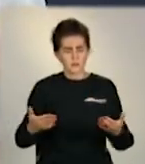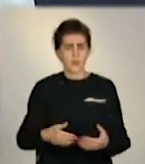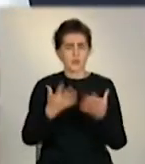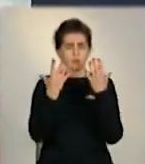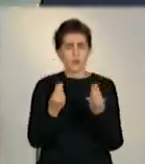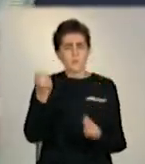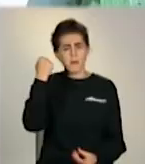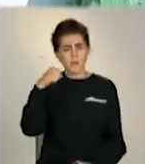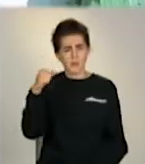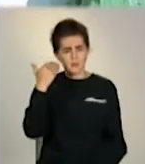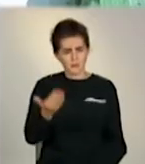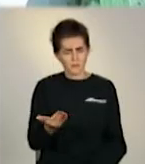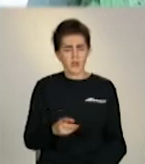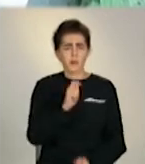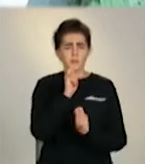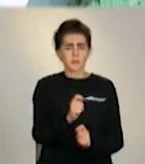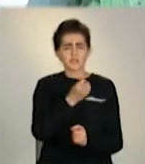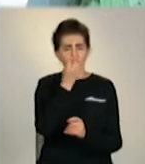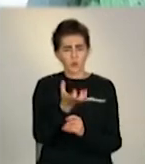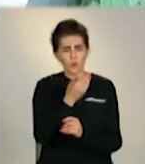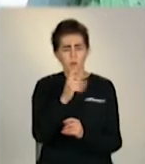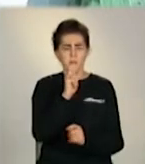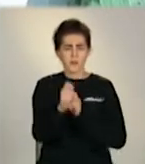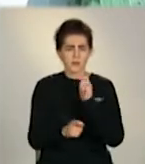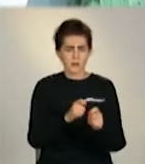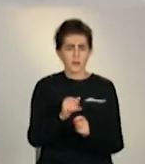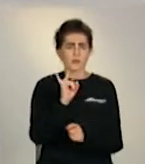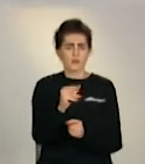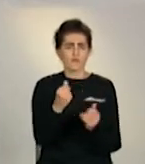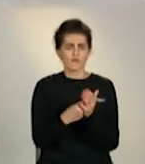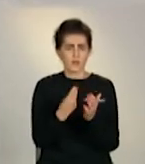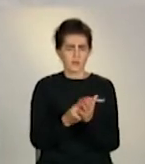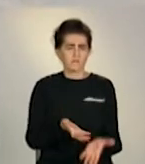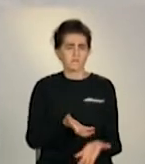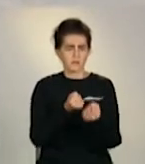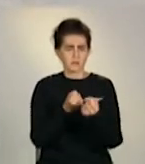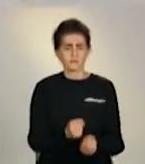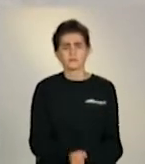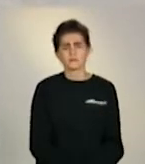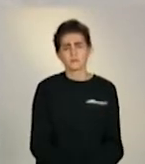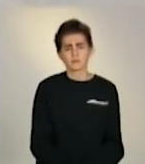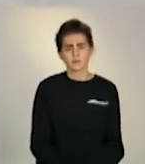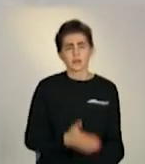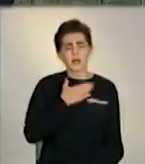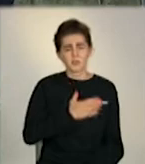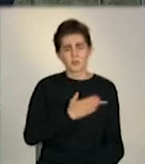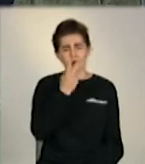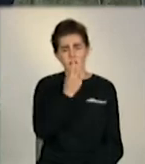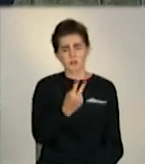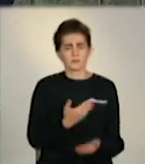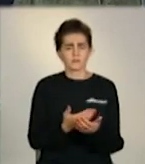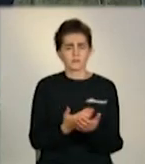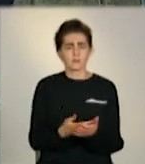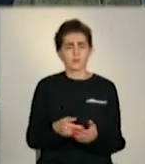Днем Победы. Вручили квіти, подарунки та підтримали фінансово. Дуже приємно бачити, коли рідні